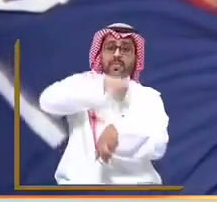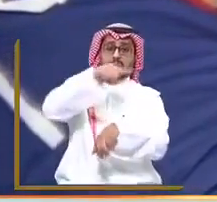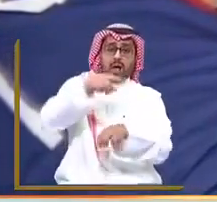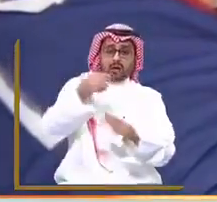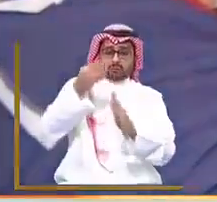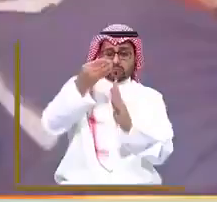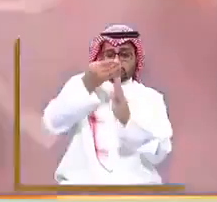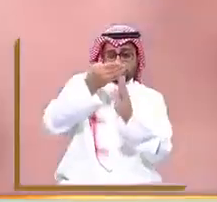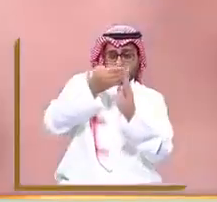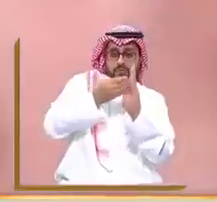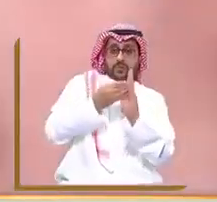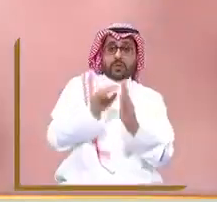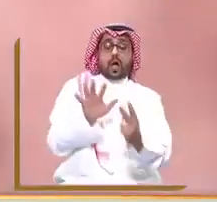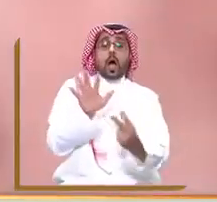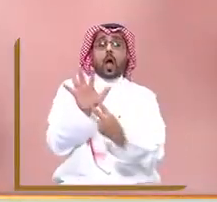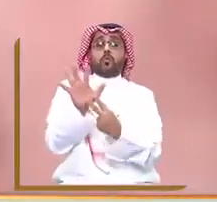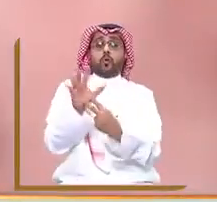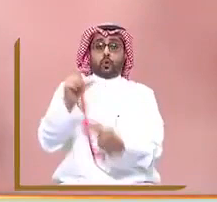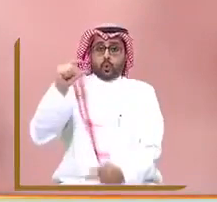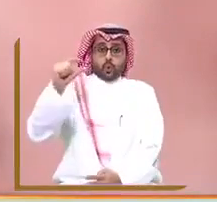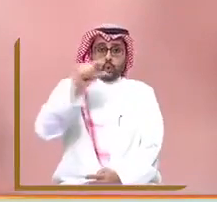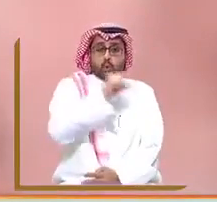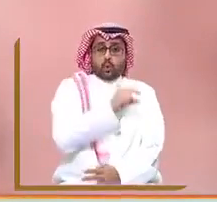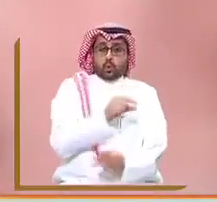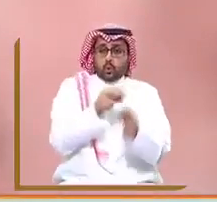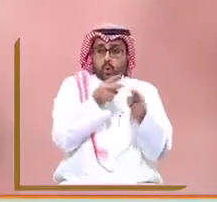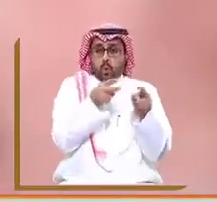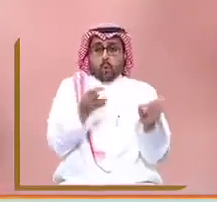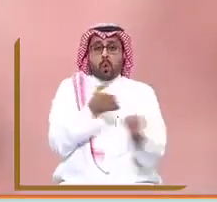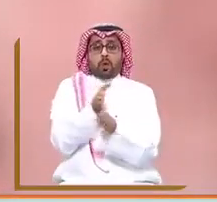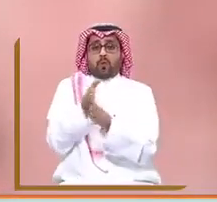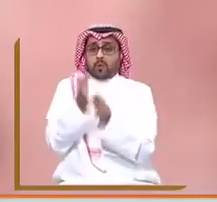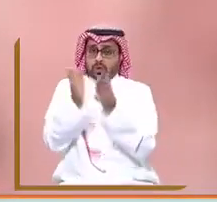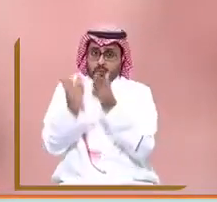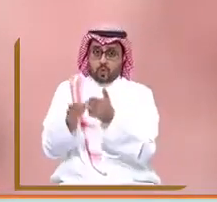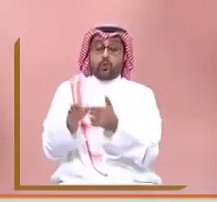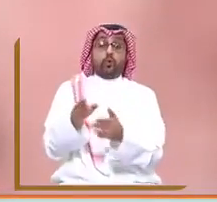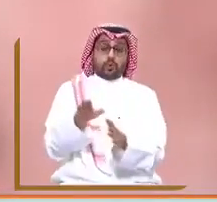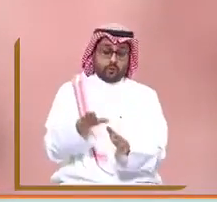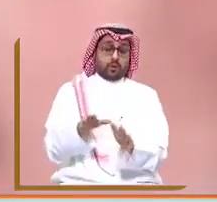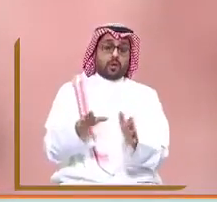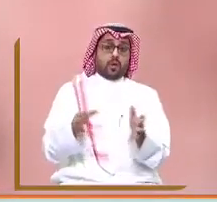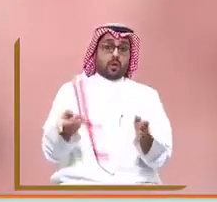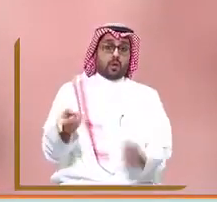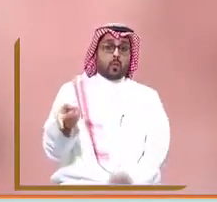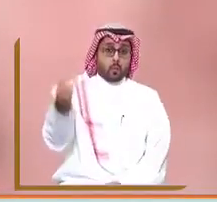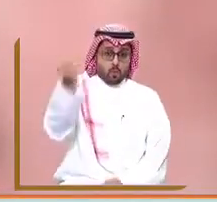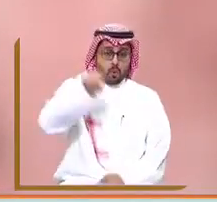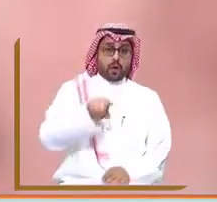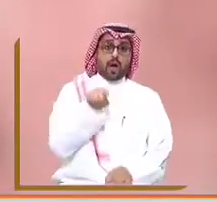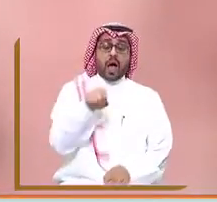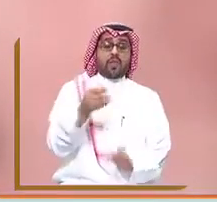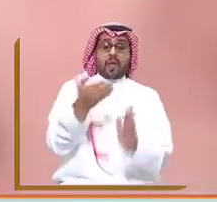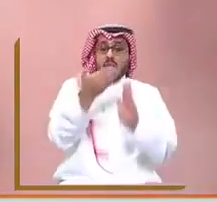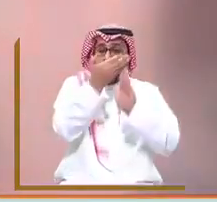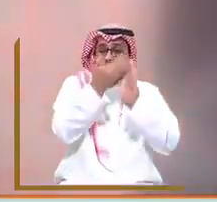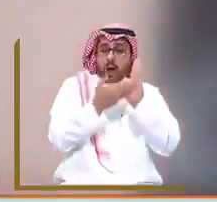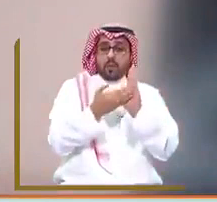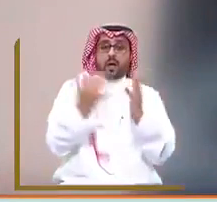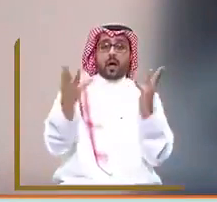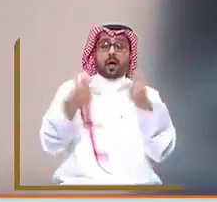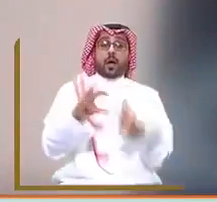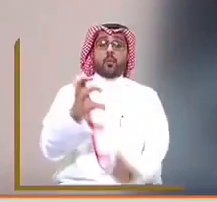8 ساعات ونصف، ويشارك فيها 25 طبيبا وأخصائيا إلى جانب الفنيين وكوادر التمريض، وتعد هذه العملية